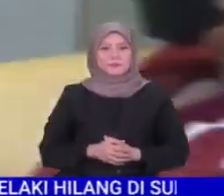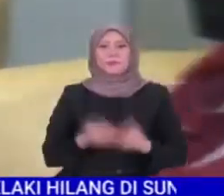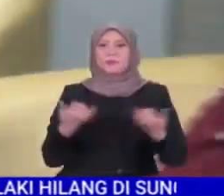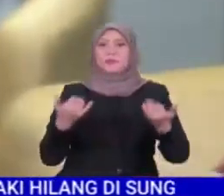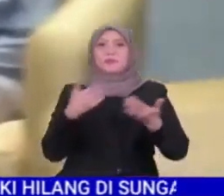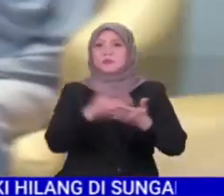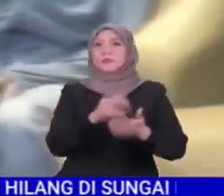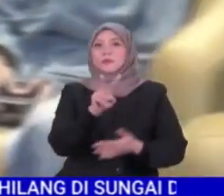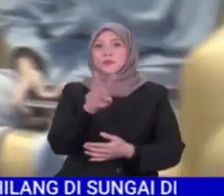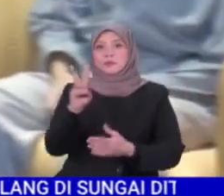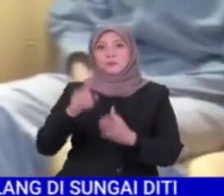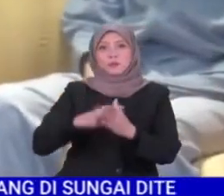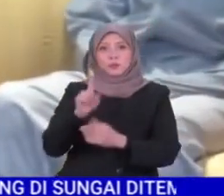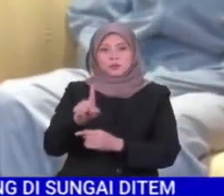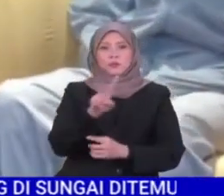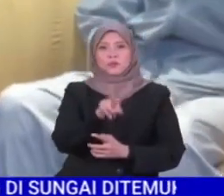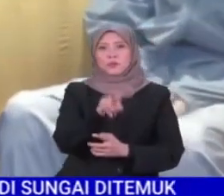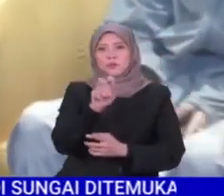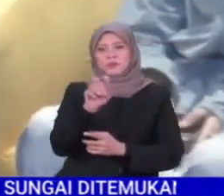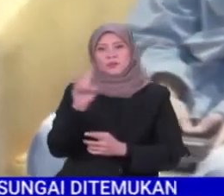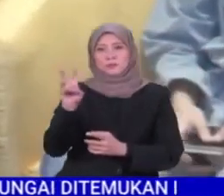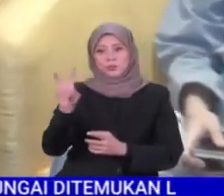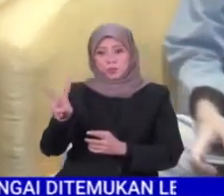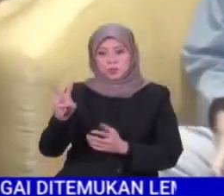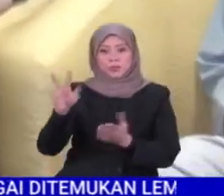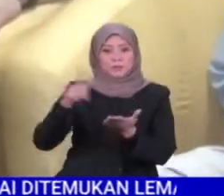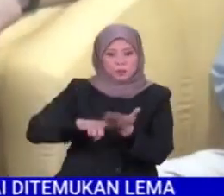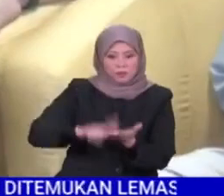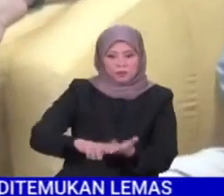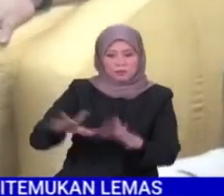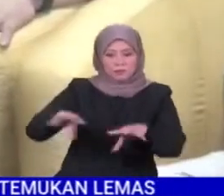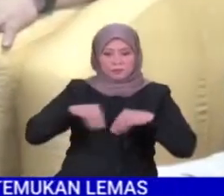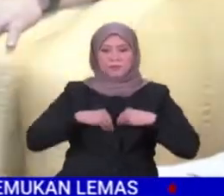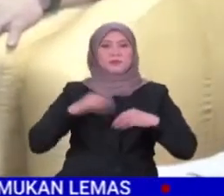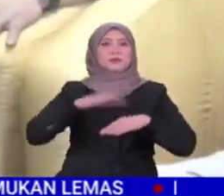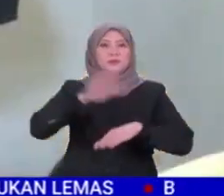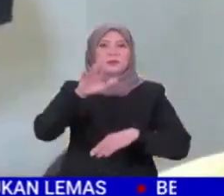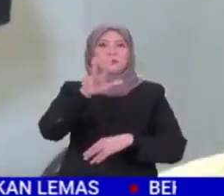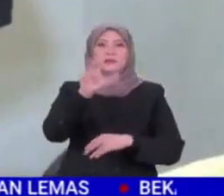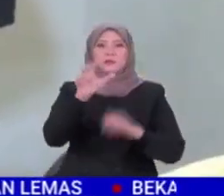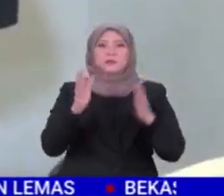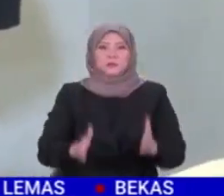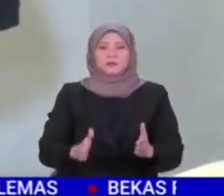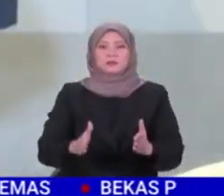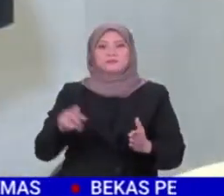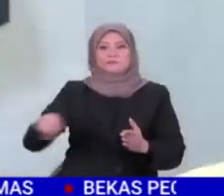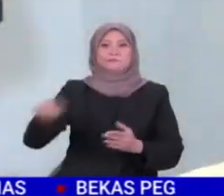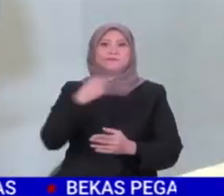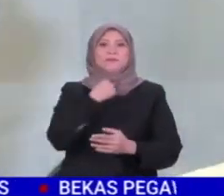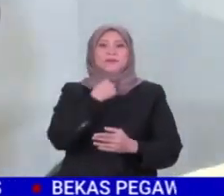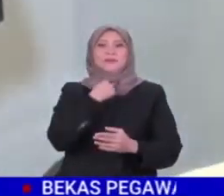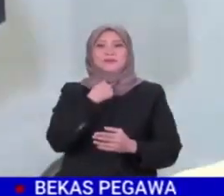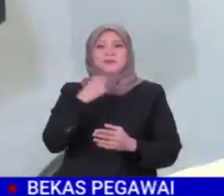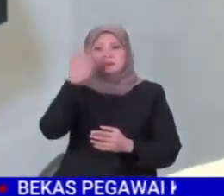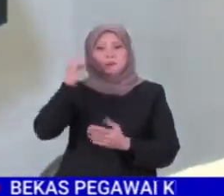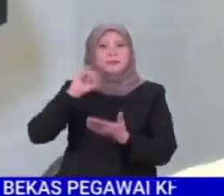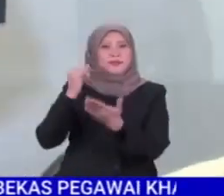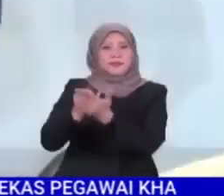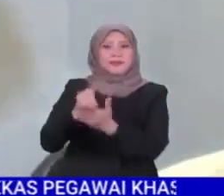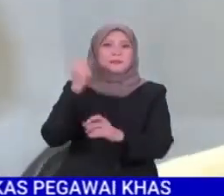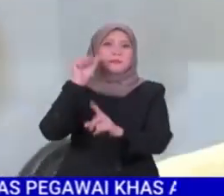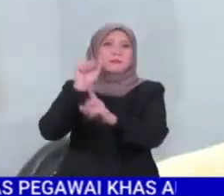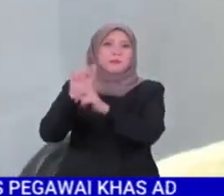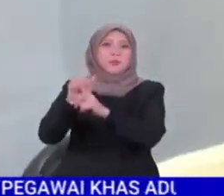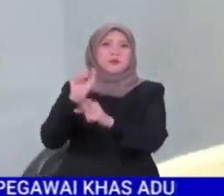Setakat 26 Januari, 262 laporan diterima polis membabitkan lebih 300 mangsa yang terkandas kerana jenayah